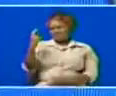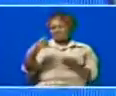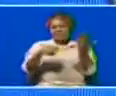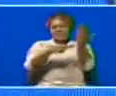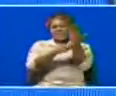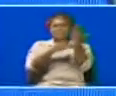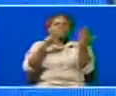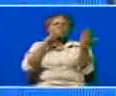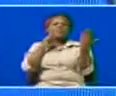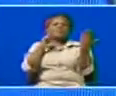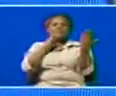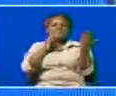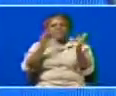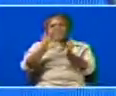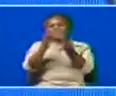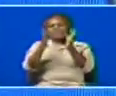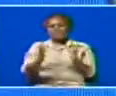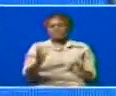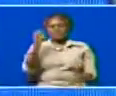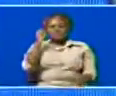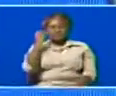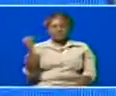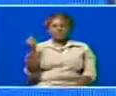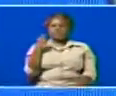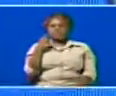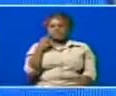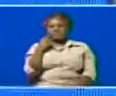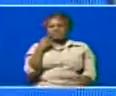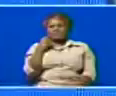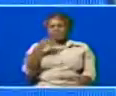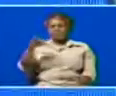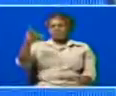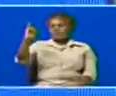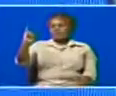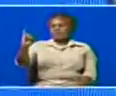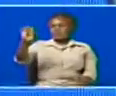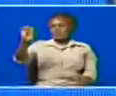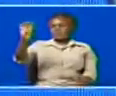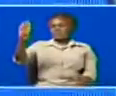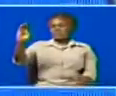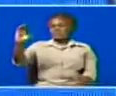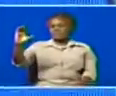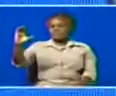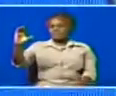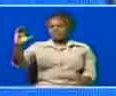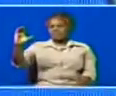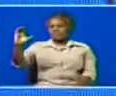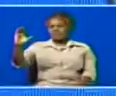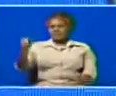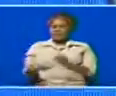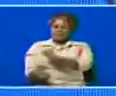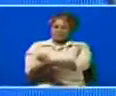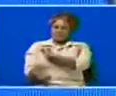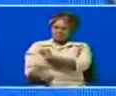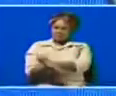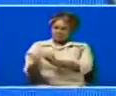langu ni Mary Kilobi, mtangazaji wa ishara ni Meresha Owiti. Tume huru ya uchaguzi na mipaka IEBC imefafanua